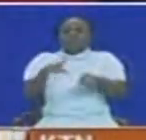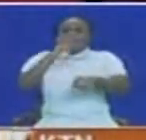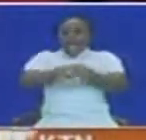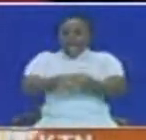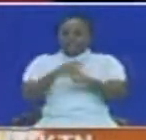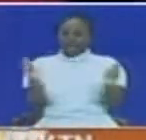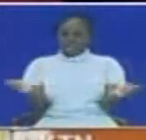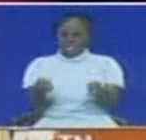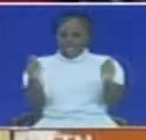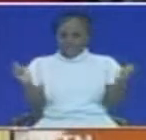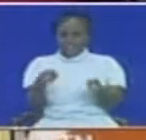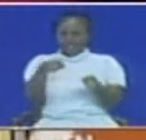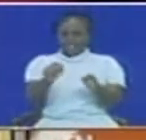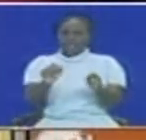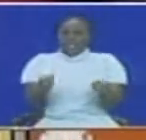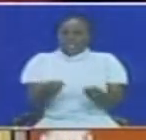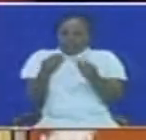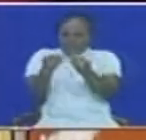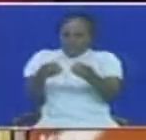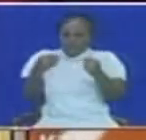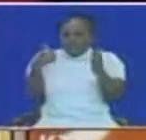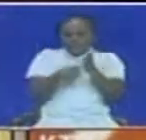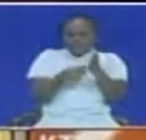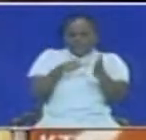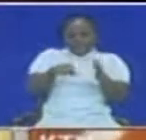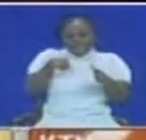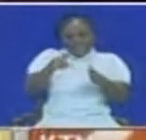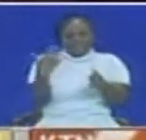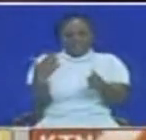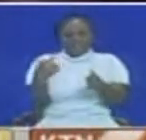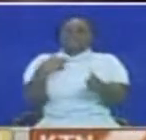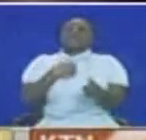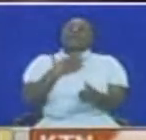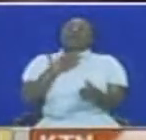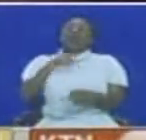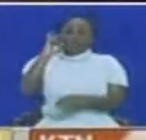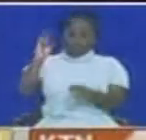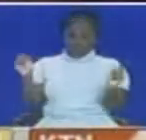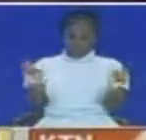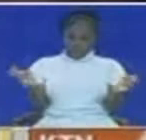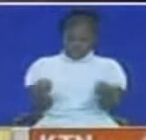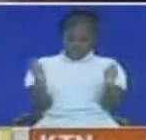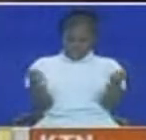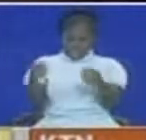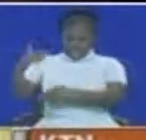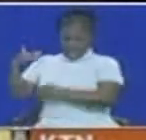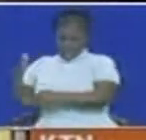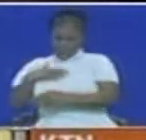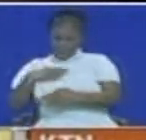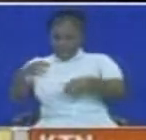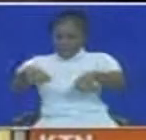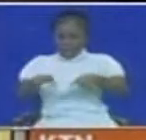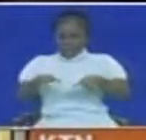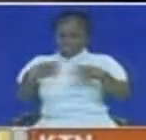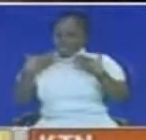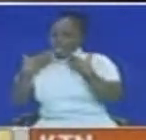za mganga huyo ili awavumbulie vitu vyao vilivyoibwa. Hata mimi ndio nataka nimuone hata afanyie ule jirani yangu hivyo pikipiki yake naye pia irudi.